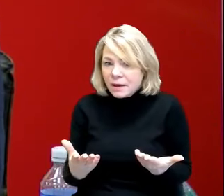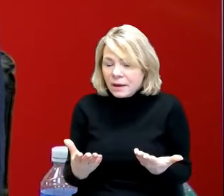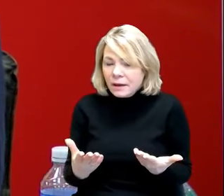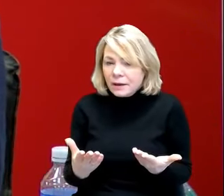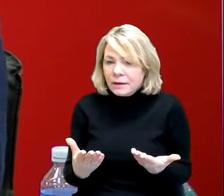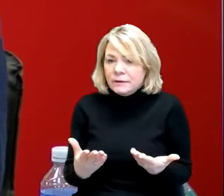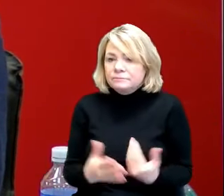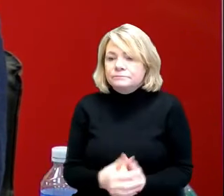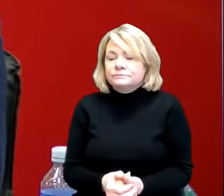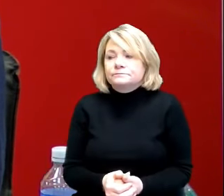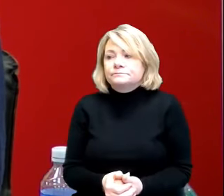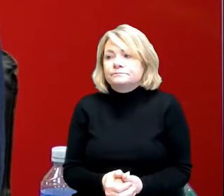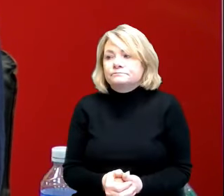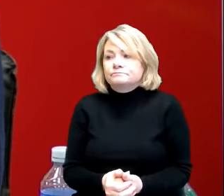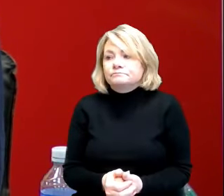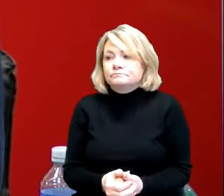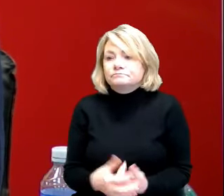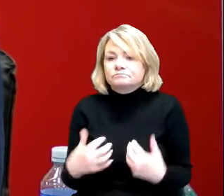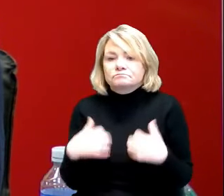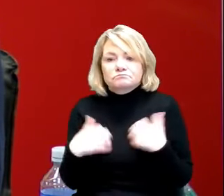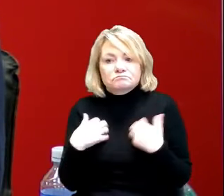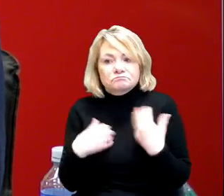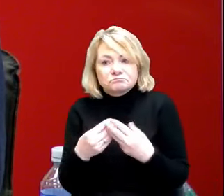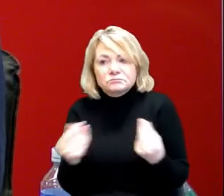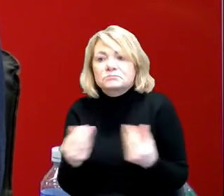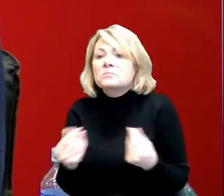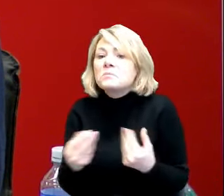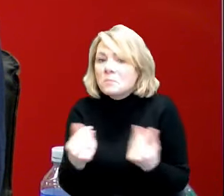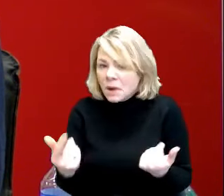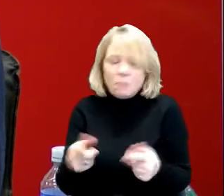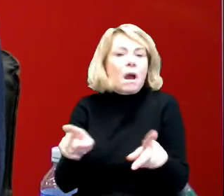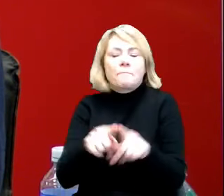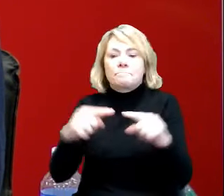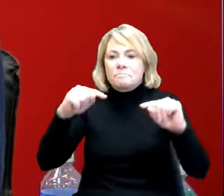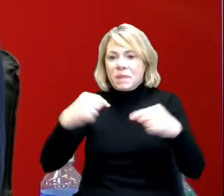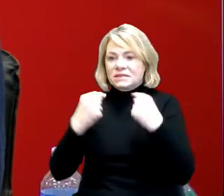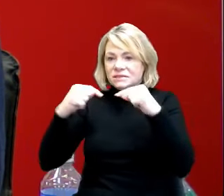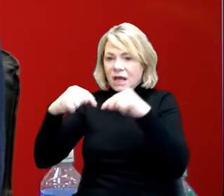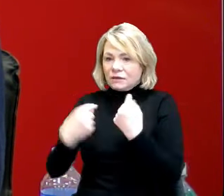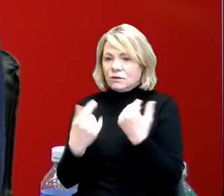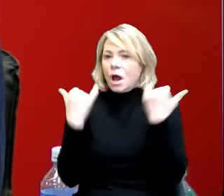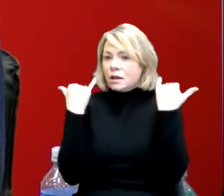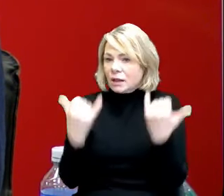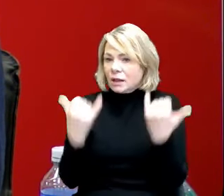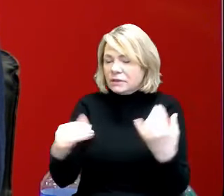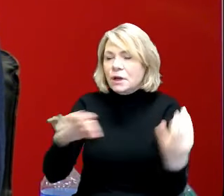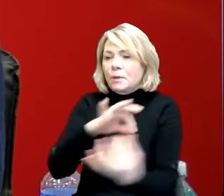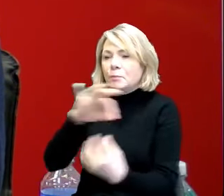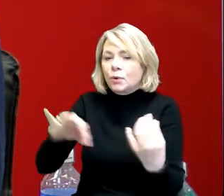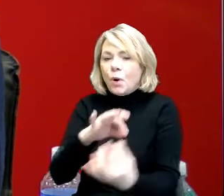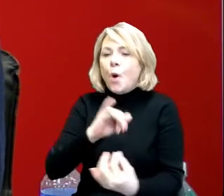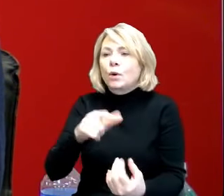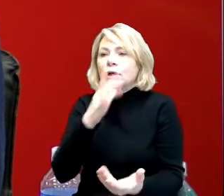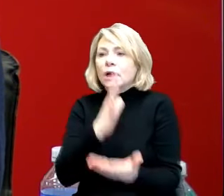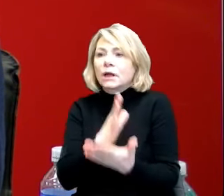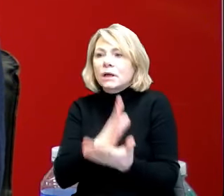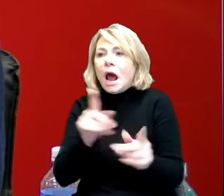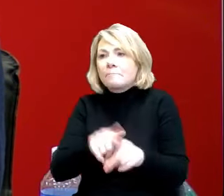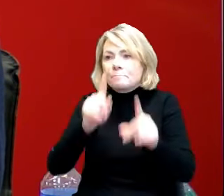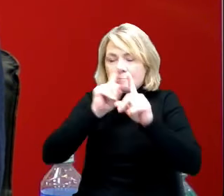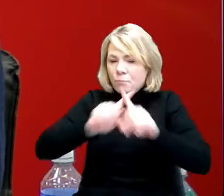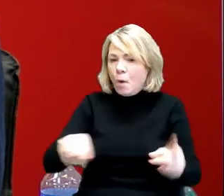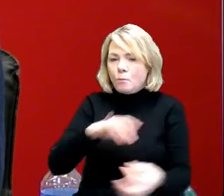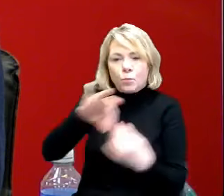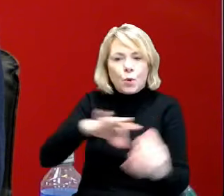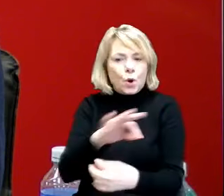padaryti tai tas paskatino mus šiuometiniai projektai kuris yra ypatingai vienas iš didelių projektų